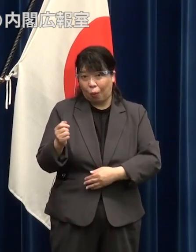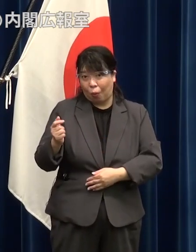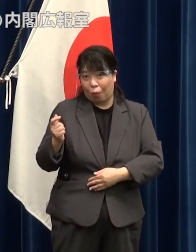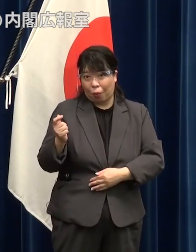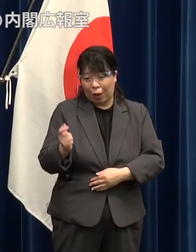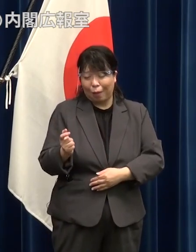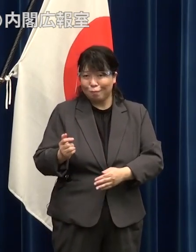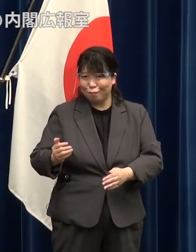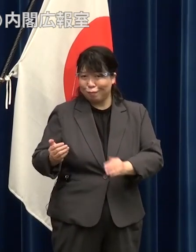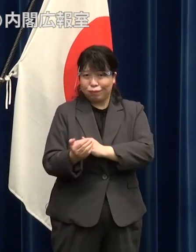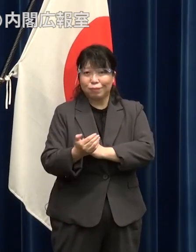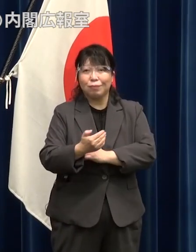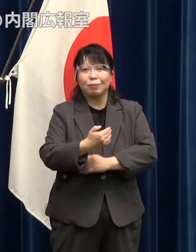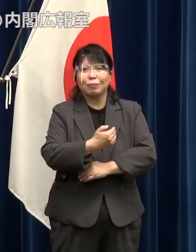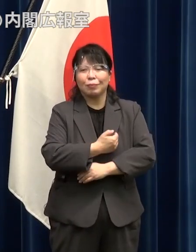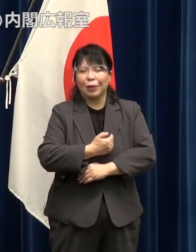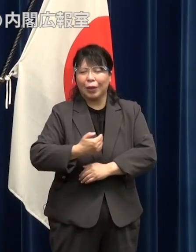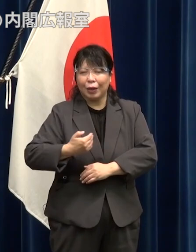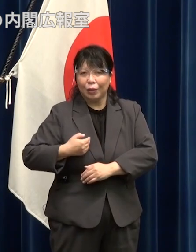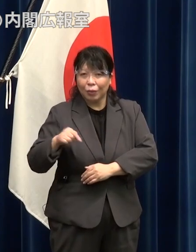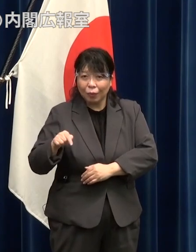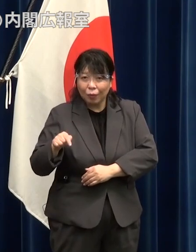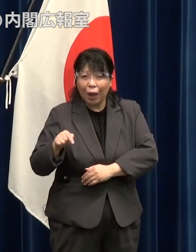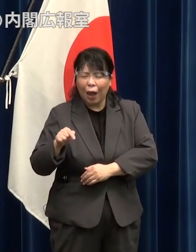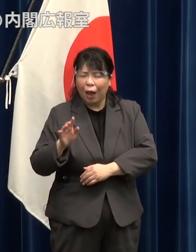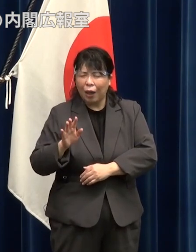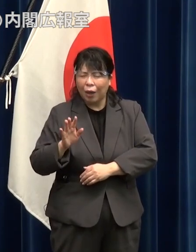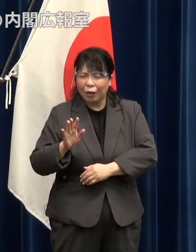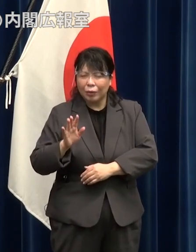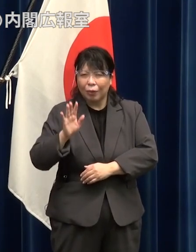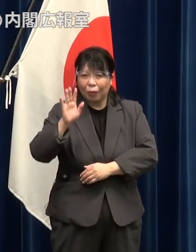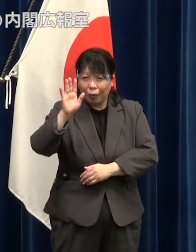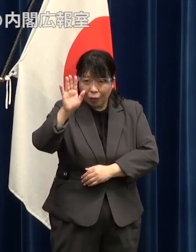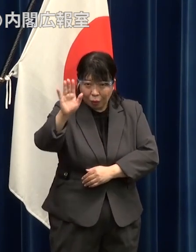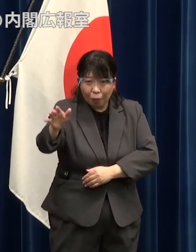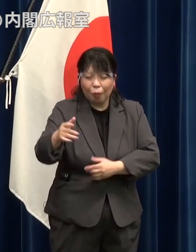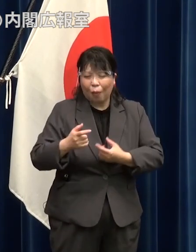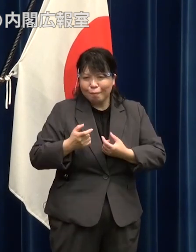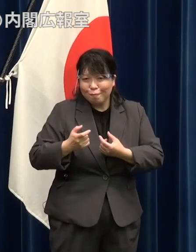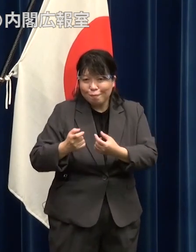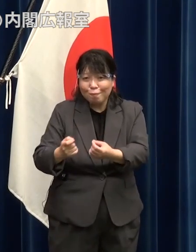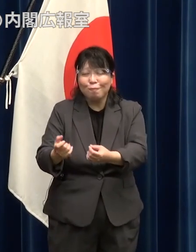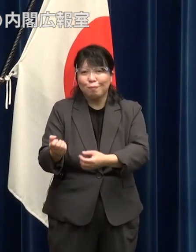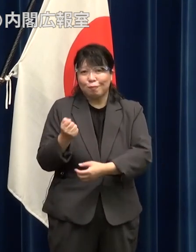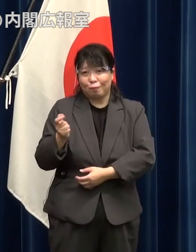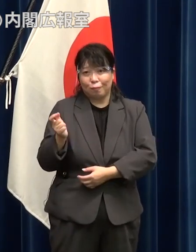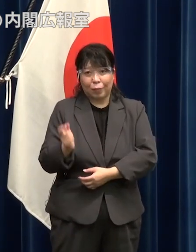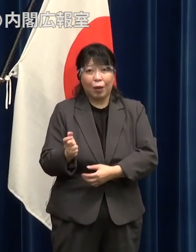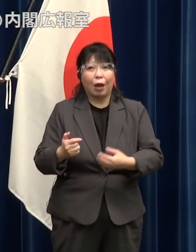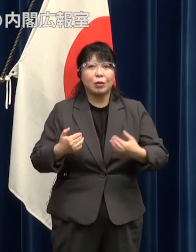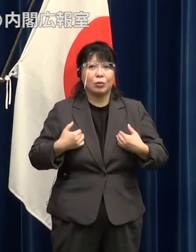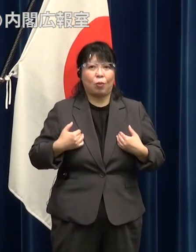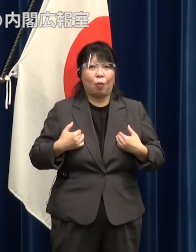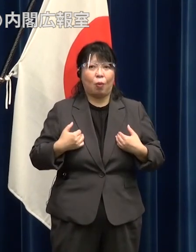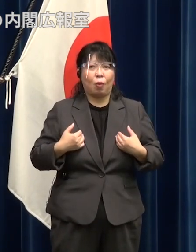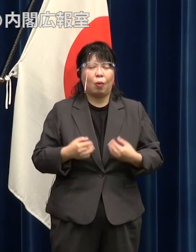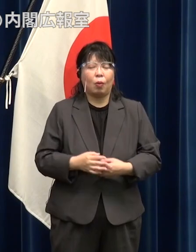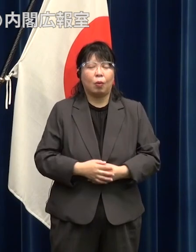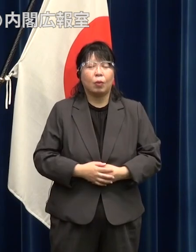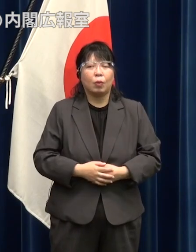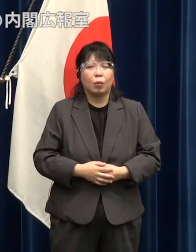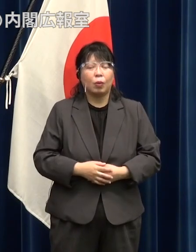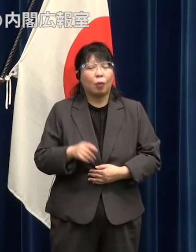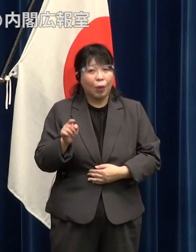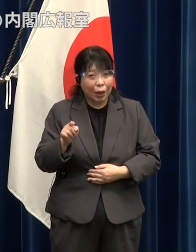衛力は、5年後も未来に向かって維持強化していかなければなりません。それが国